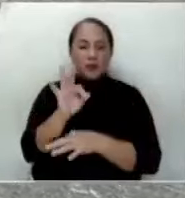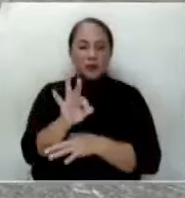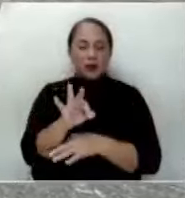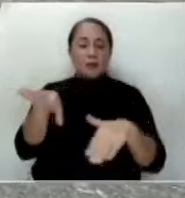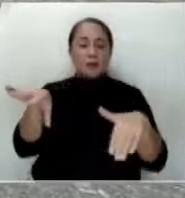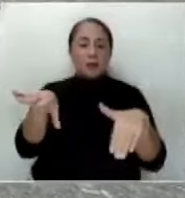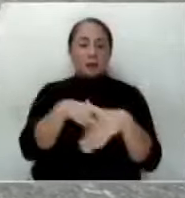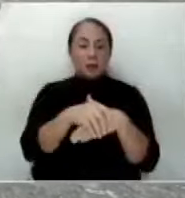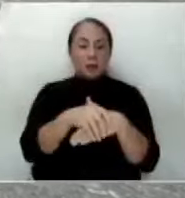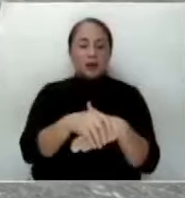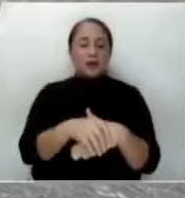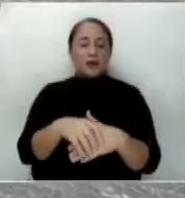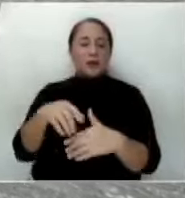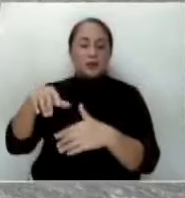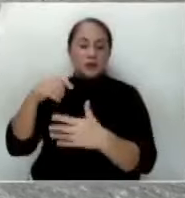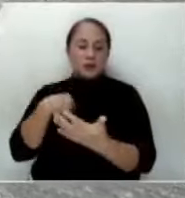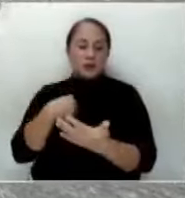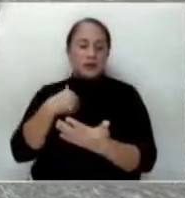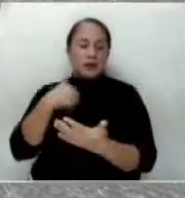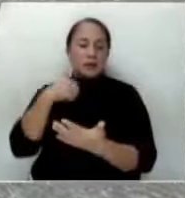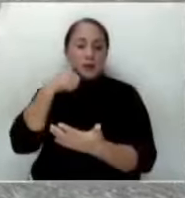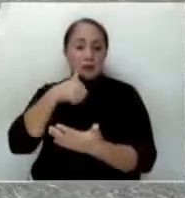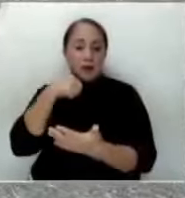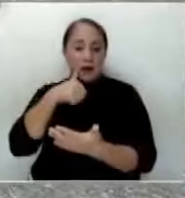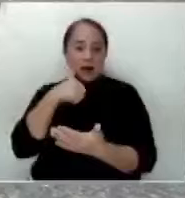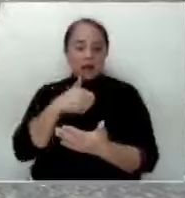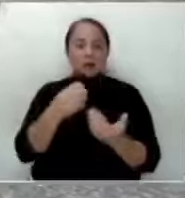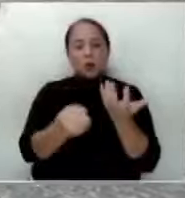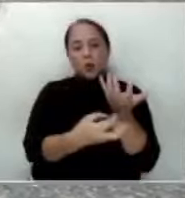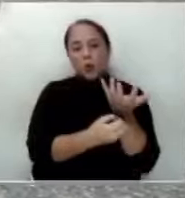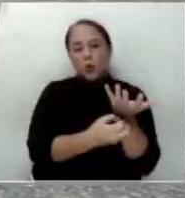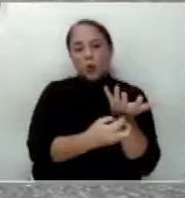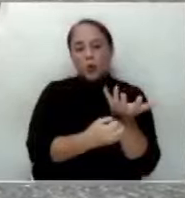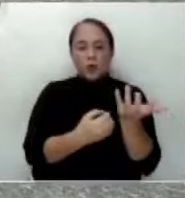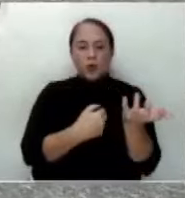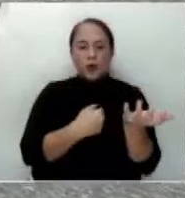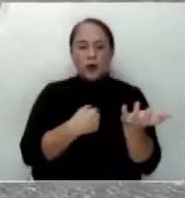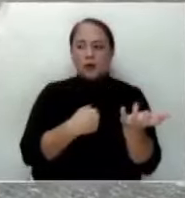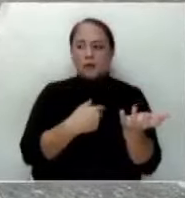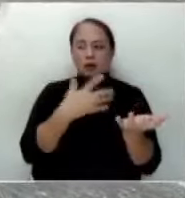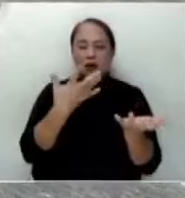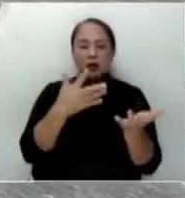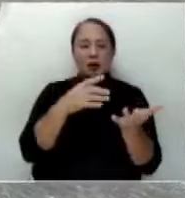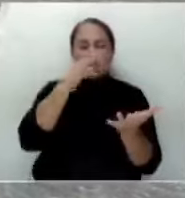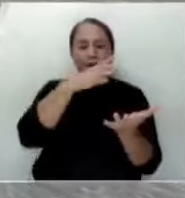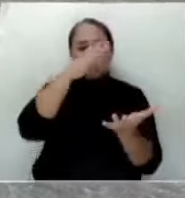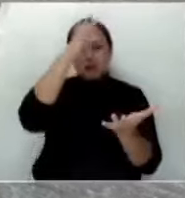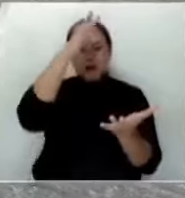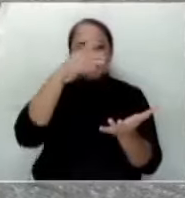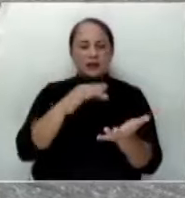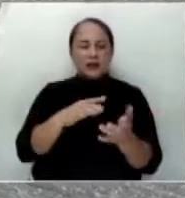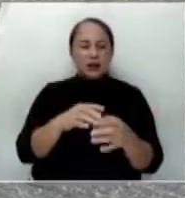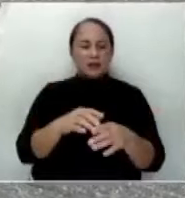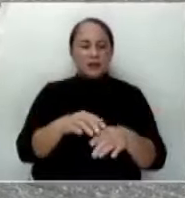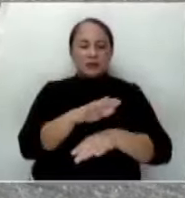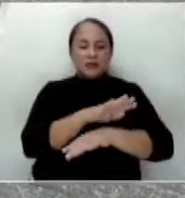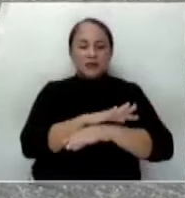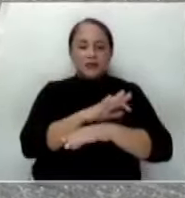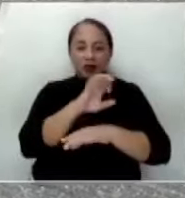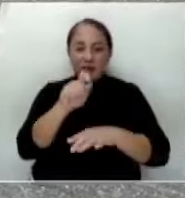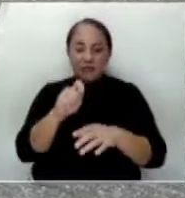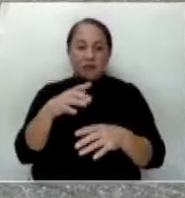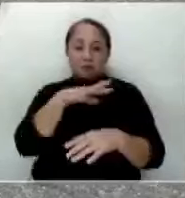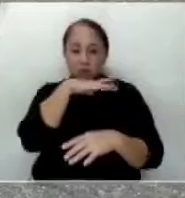na babae umuwi para ipagluto ang kanilang mga magulang ng pig trotter noodles o paa ng baboy. Sa paniniwalang magdadala ito ng